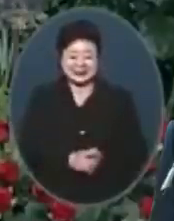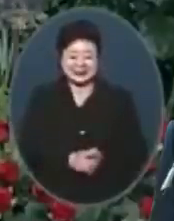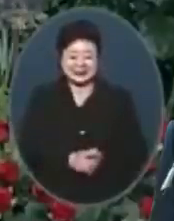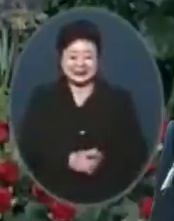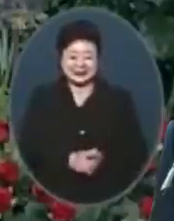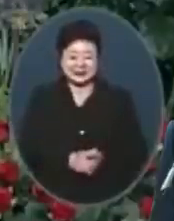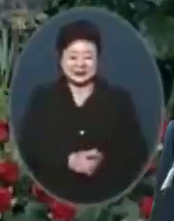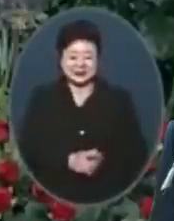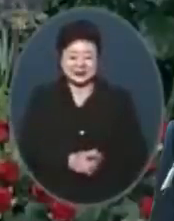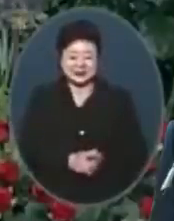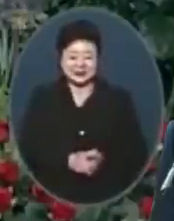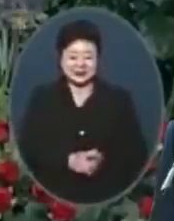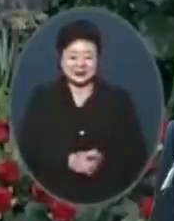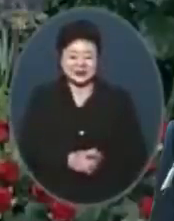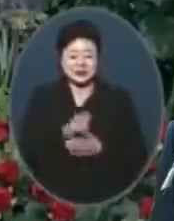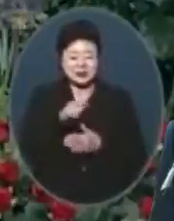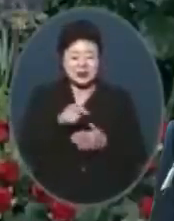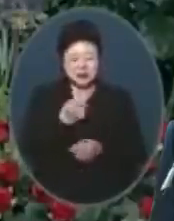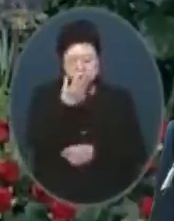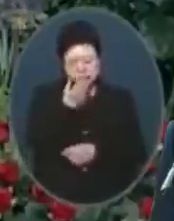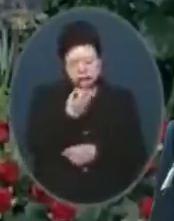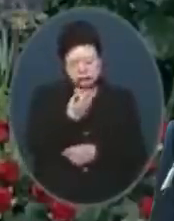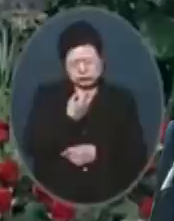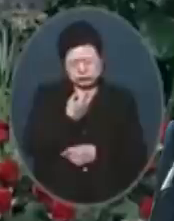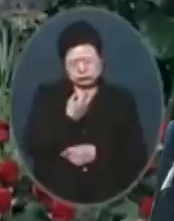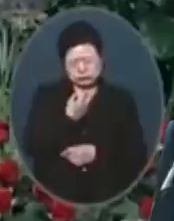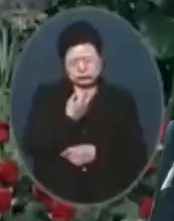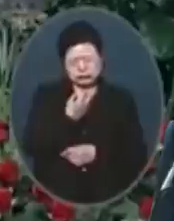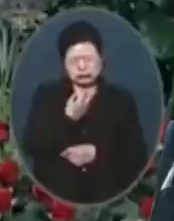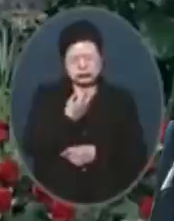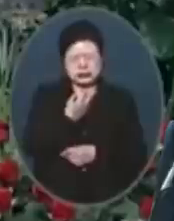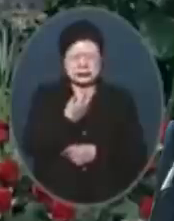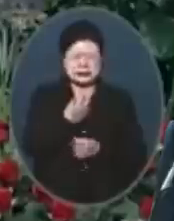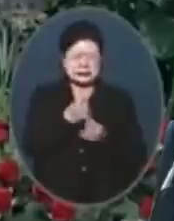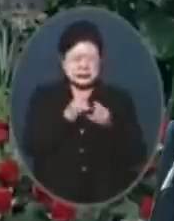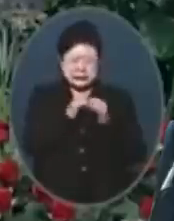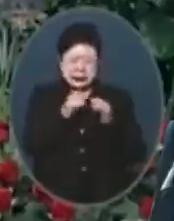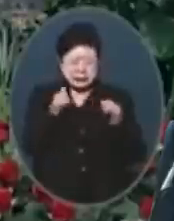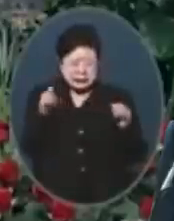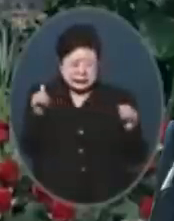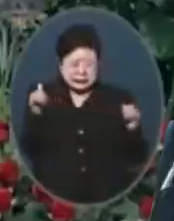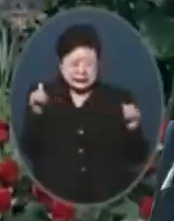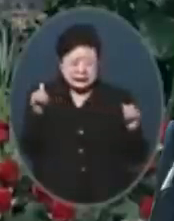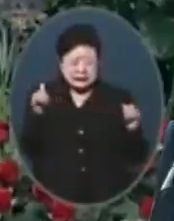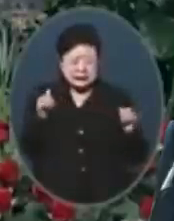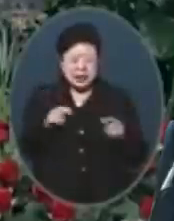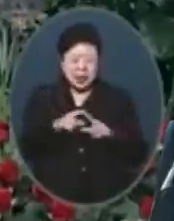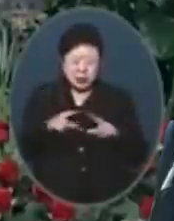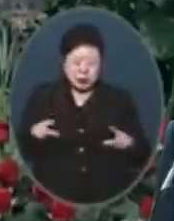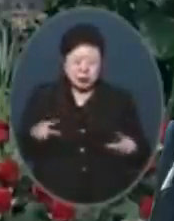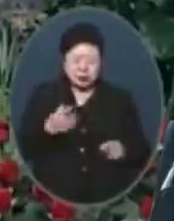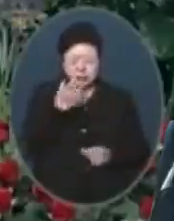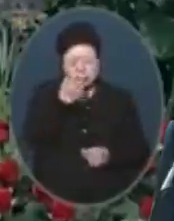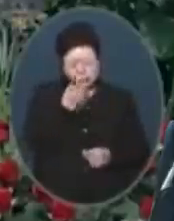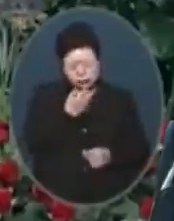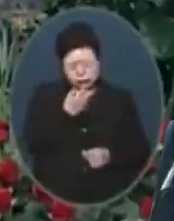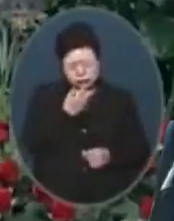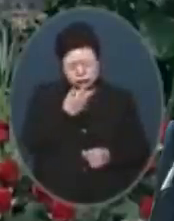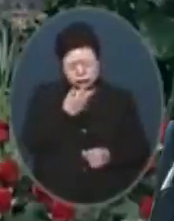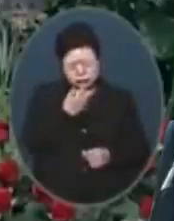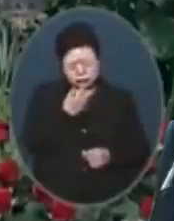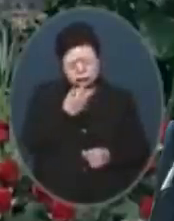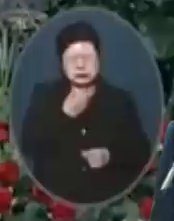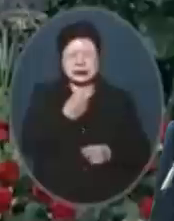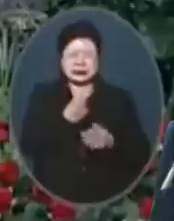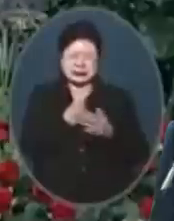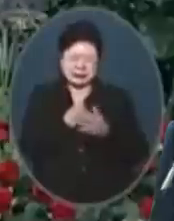우리 마음이 우울한 성향을 가지고 있는 사람은 평소에 우울한 것에 마음을 쏟기